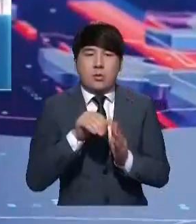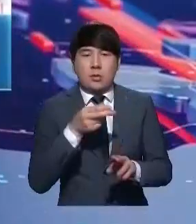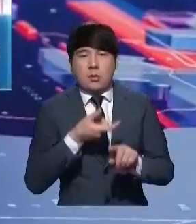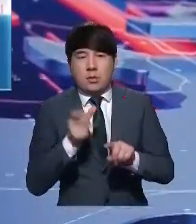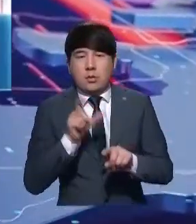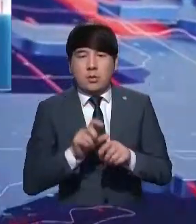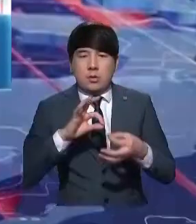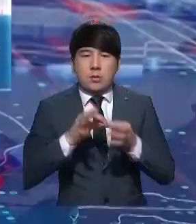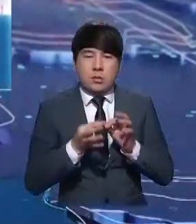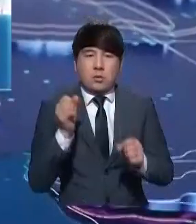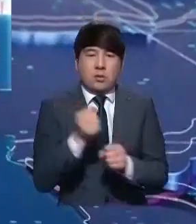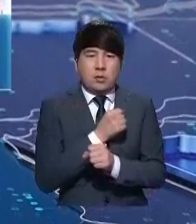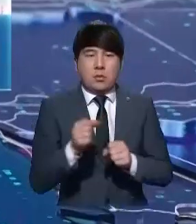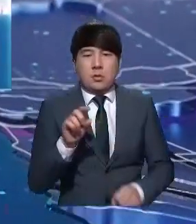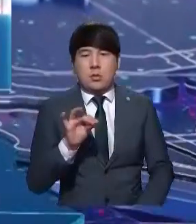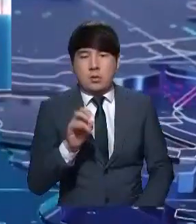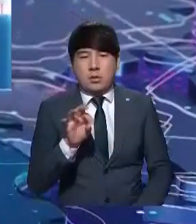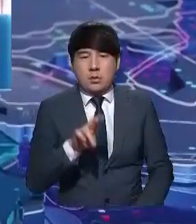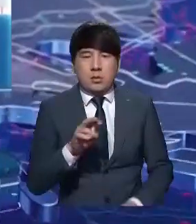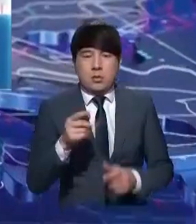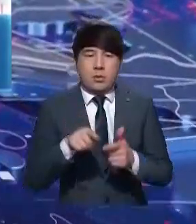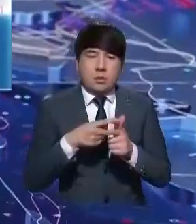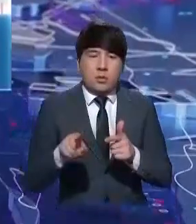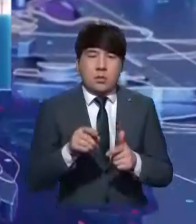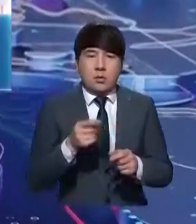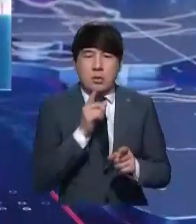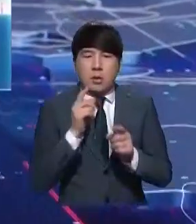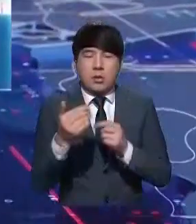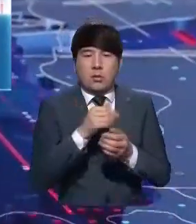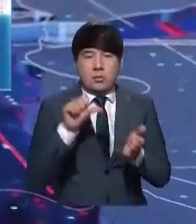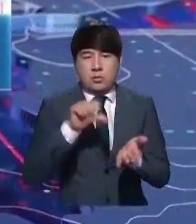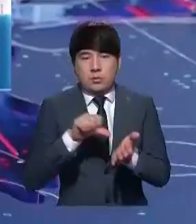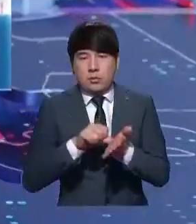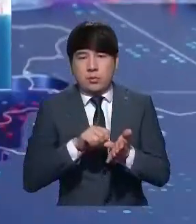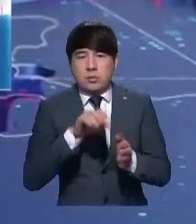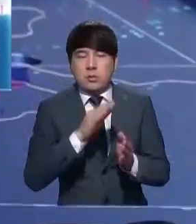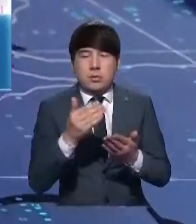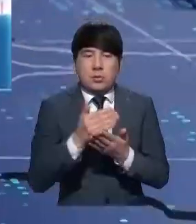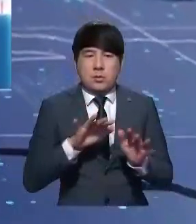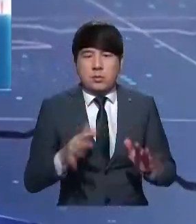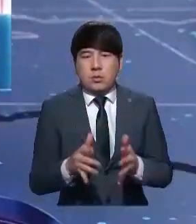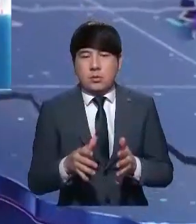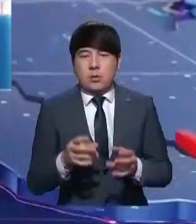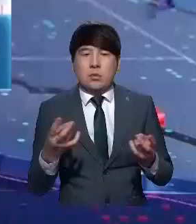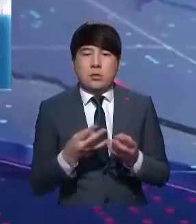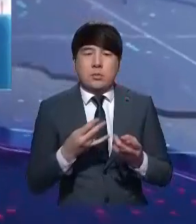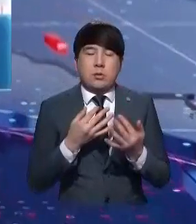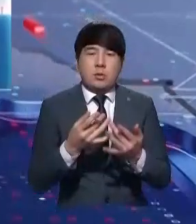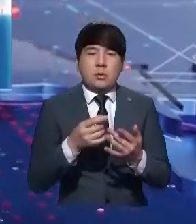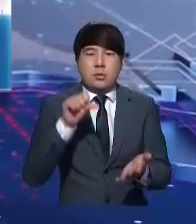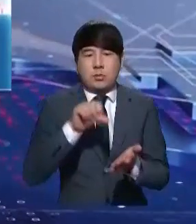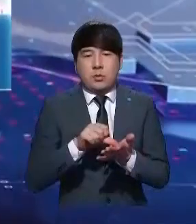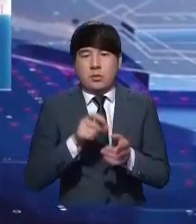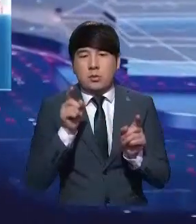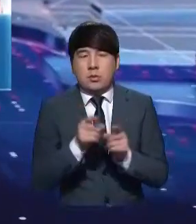процесса, в этой части они должны брать интервью только у участников процесса. В качестве эксперта можно брать интервью, опять-таки ссылаясь на